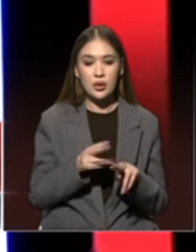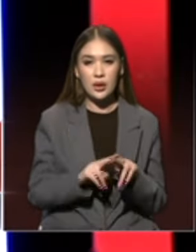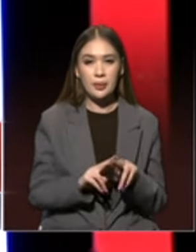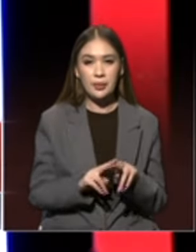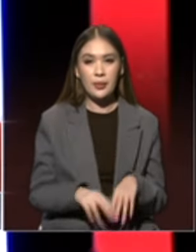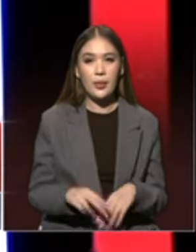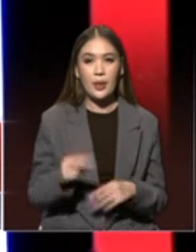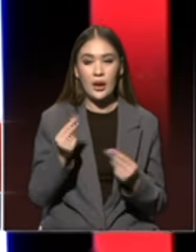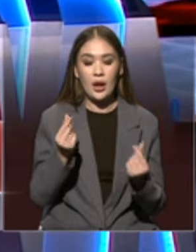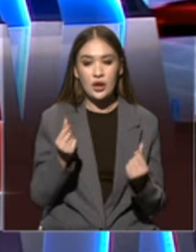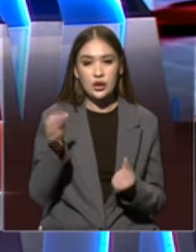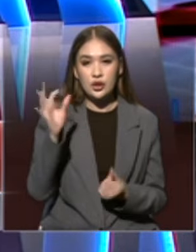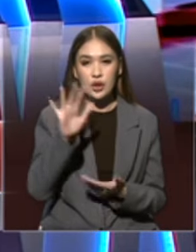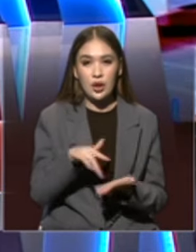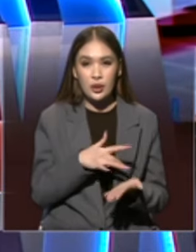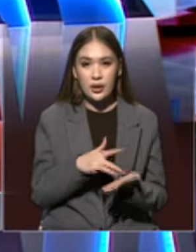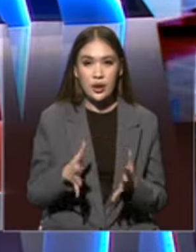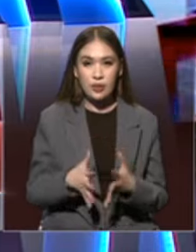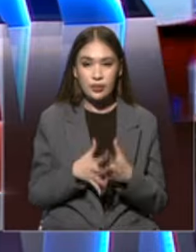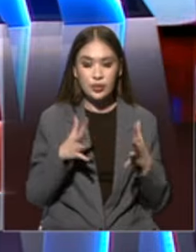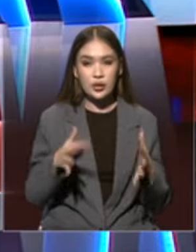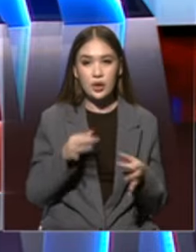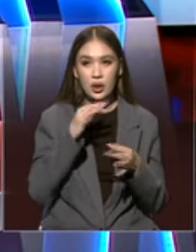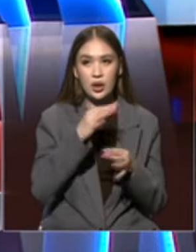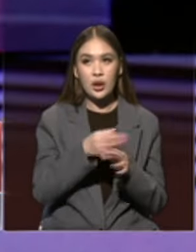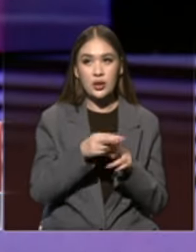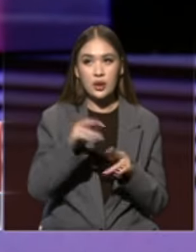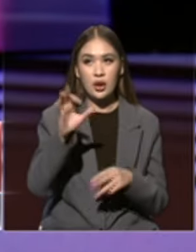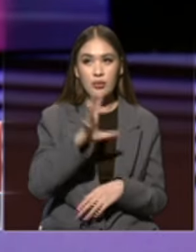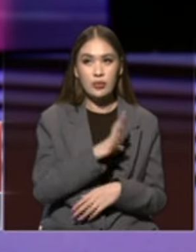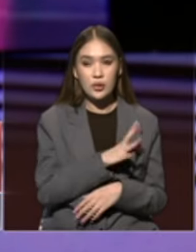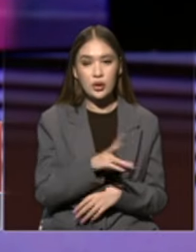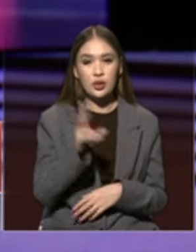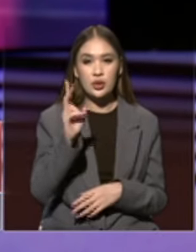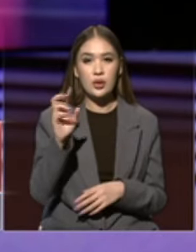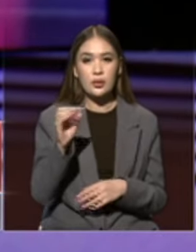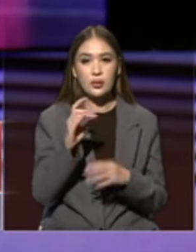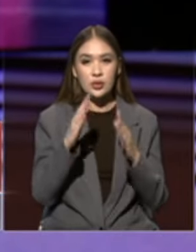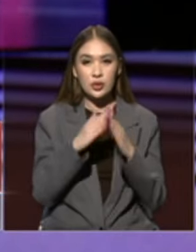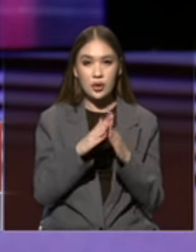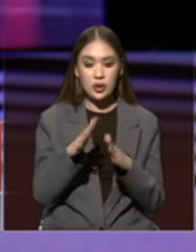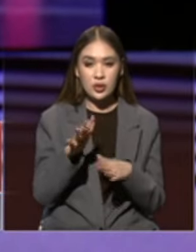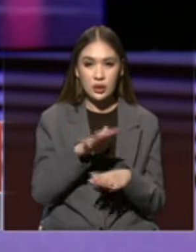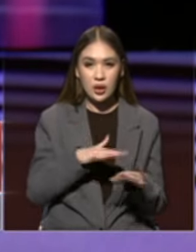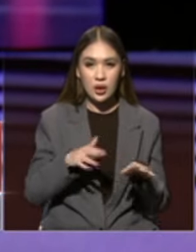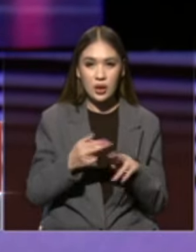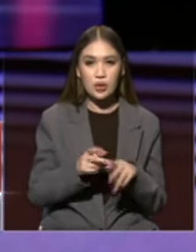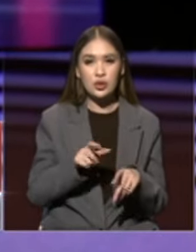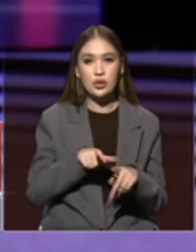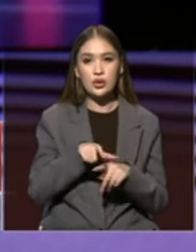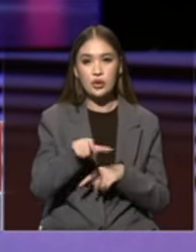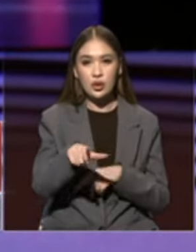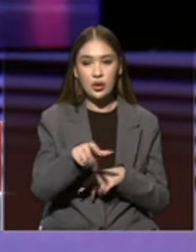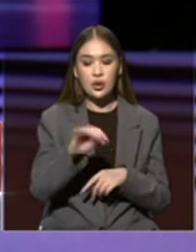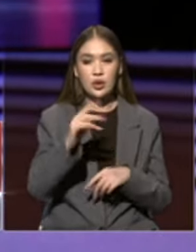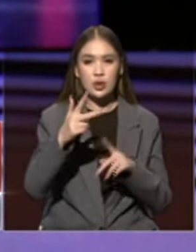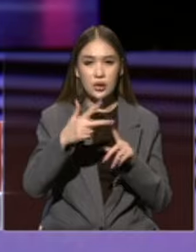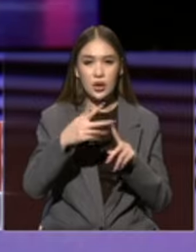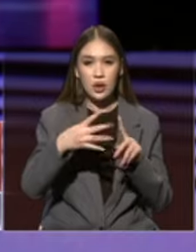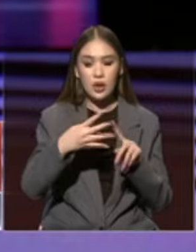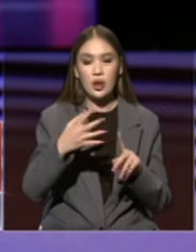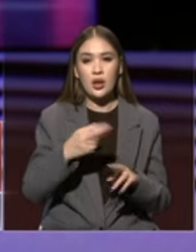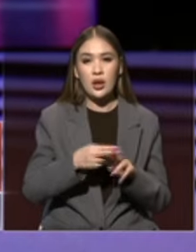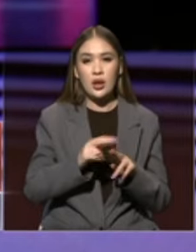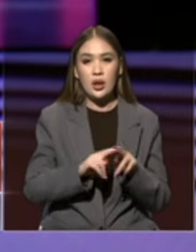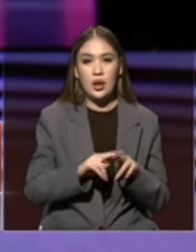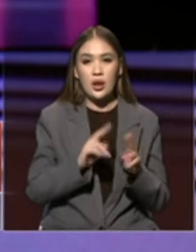негіз приоритет деген бар ғой, басымдықтар. Бірінші кезекте үйі баспанасы қалған, екінші кезекте мүмкін жолы, үшінші кезекте солай. Рет-ретімен